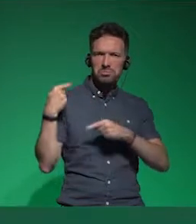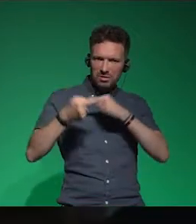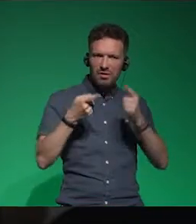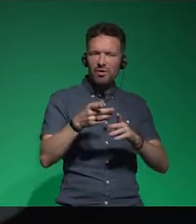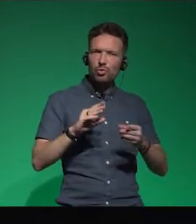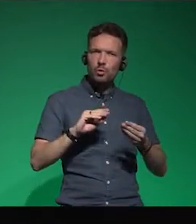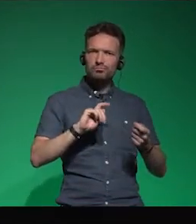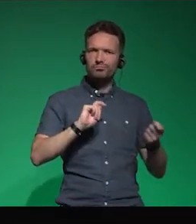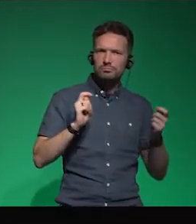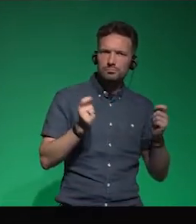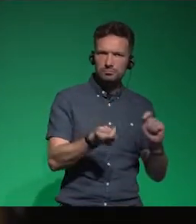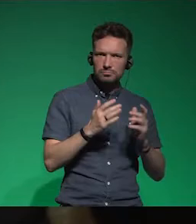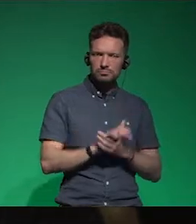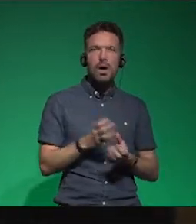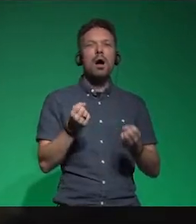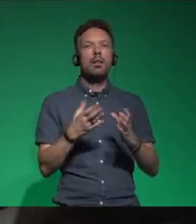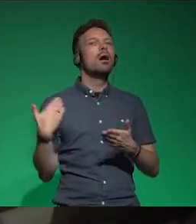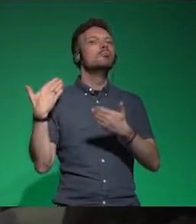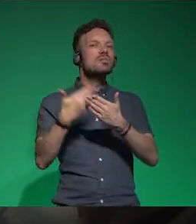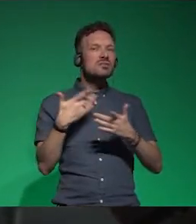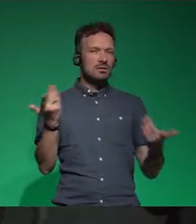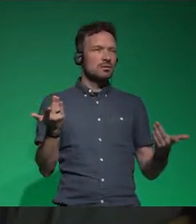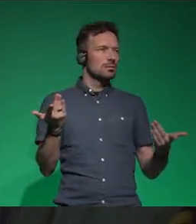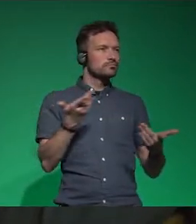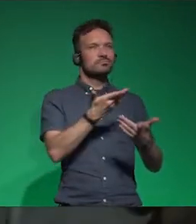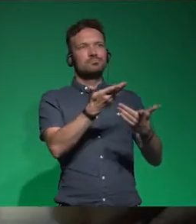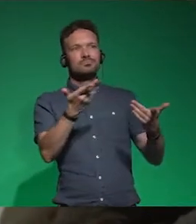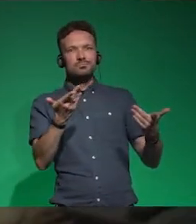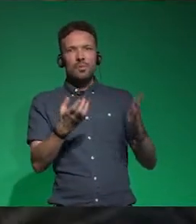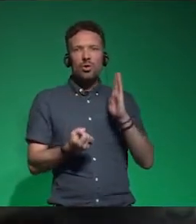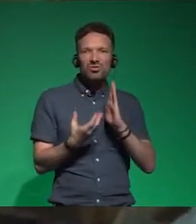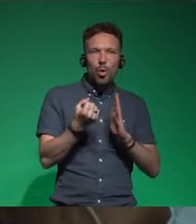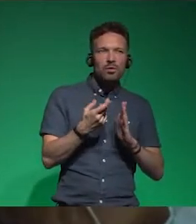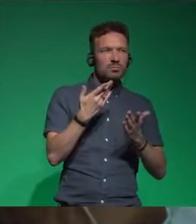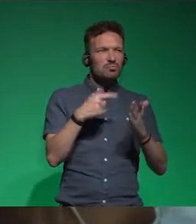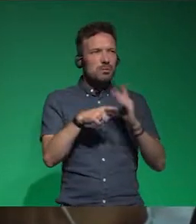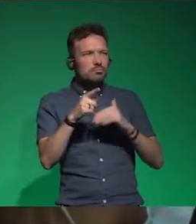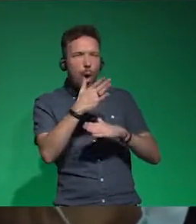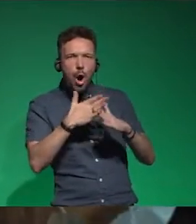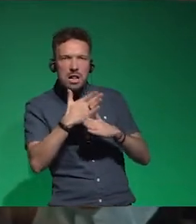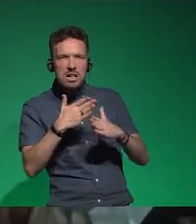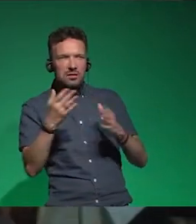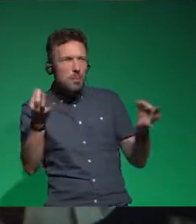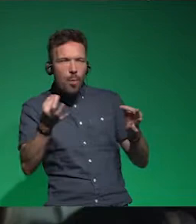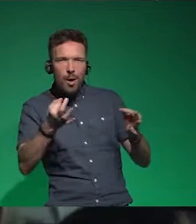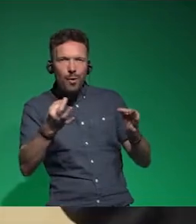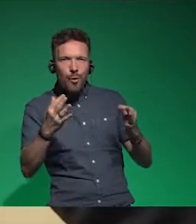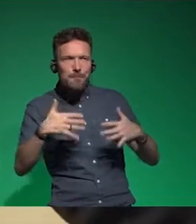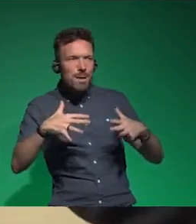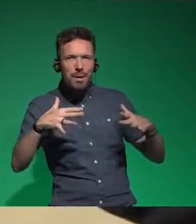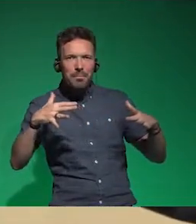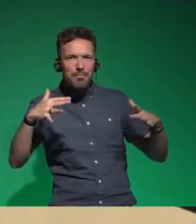hat sich natürlich der gesellschaftliche Bedarf an die Ressource Wald und an das Ökosystem Wald deutlich